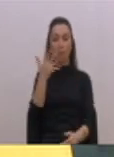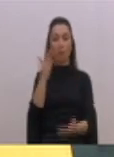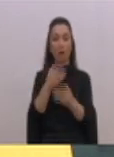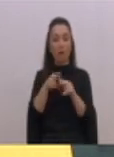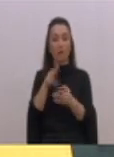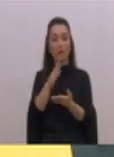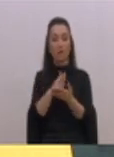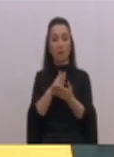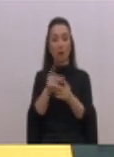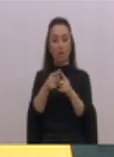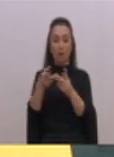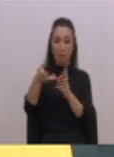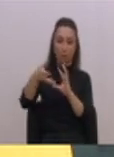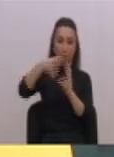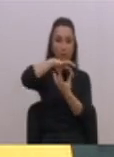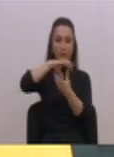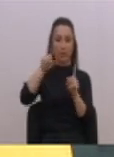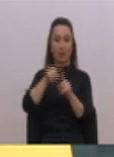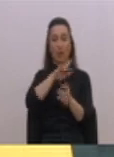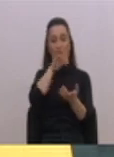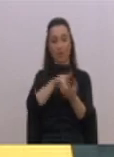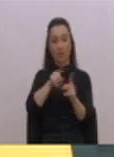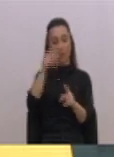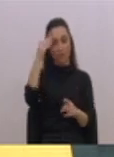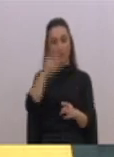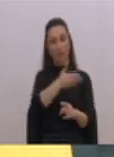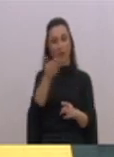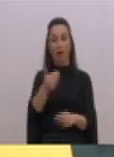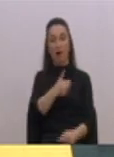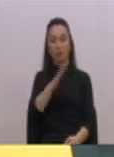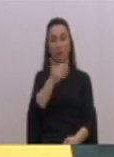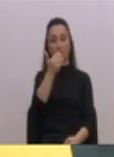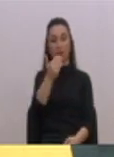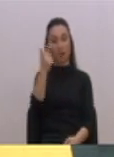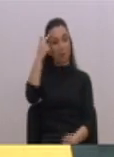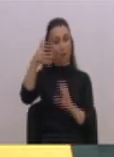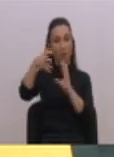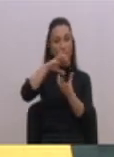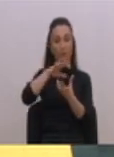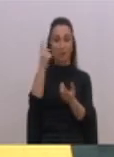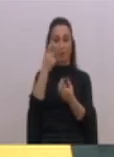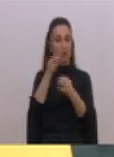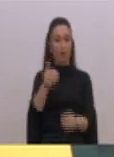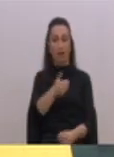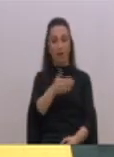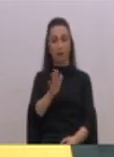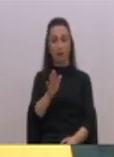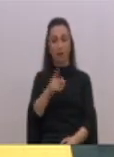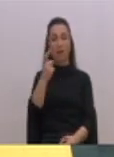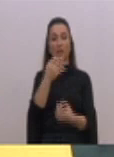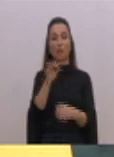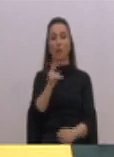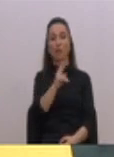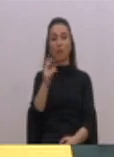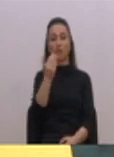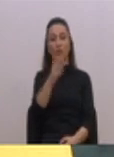არის ამოტრიალებული და ამ ქვეყანას და ამ საზოგადოებას არ უნდა თქვენი ამოტრიალებული დემოკრატია. არ უნდა დემოკრატია, რომელიც